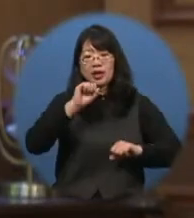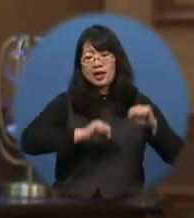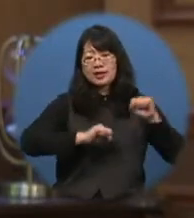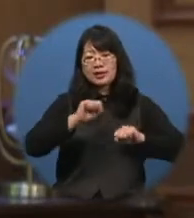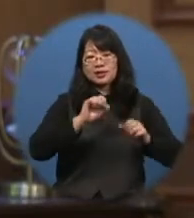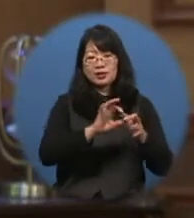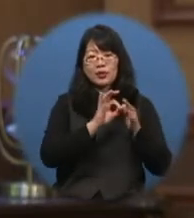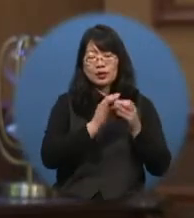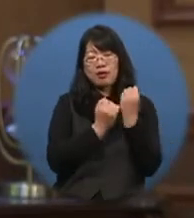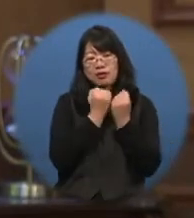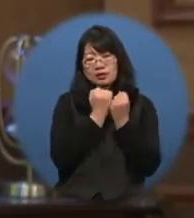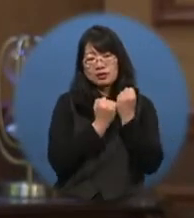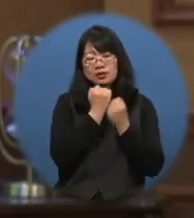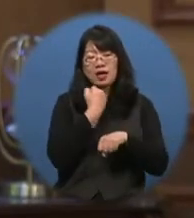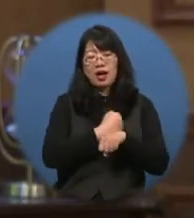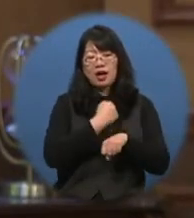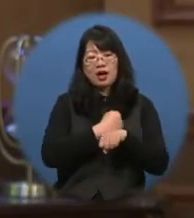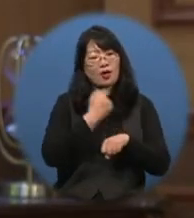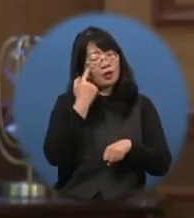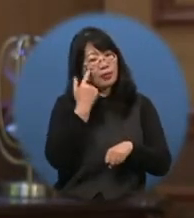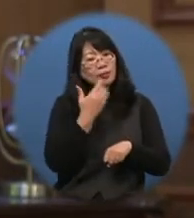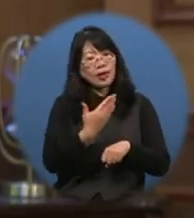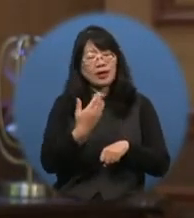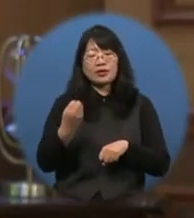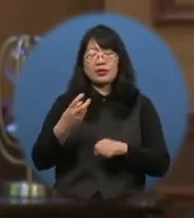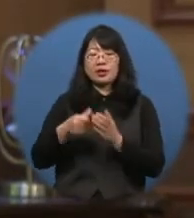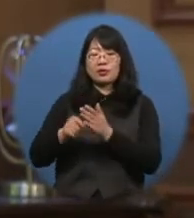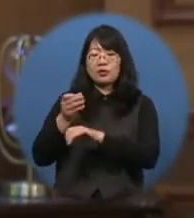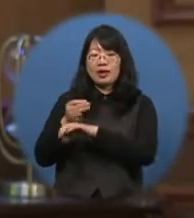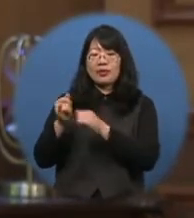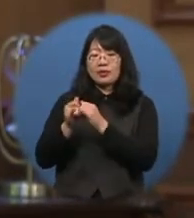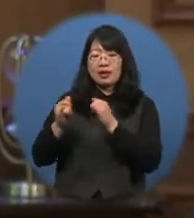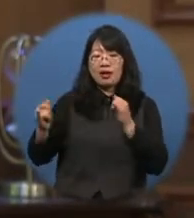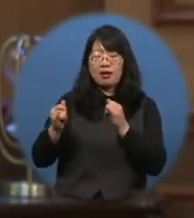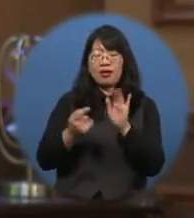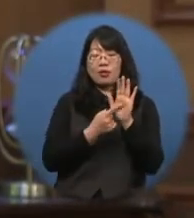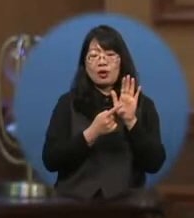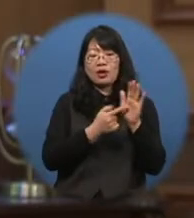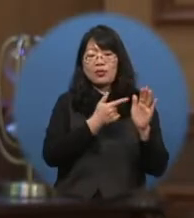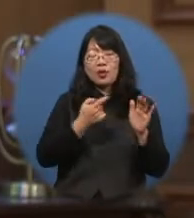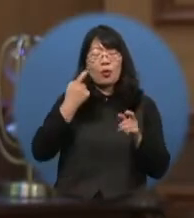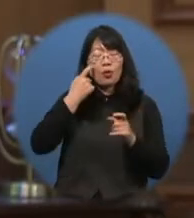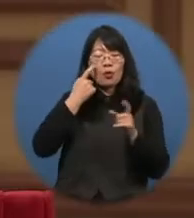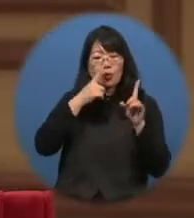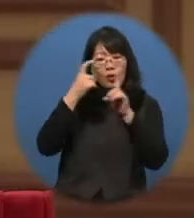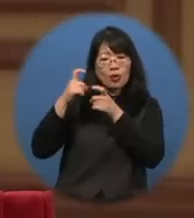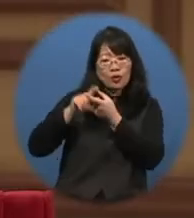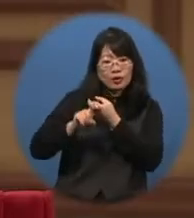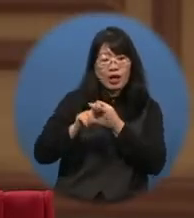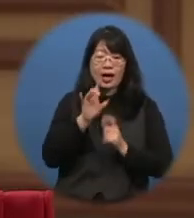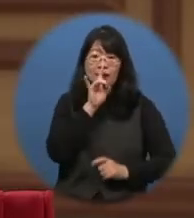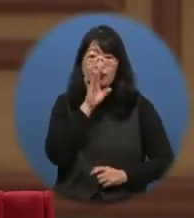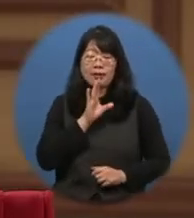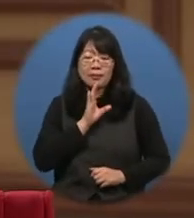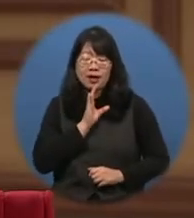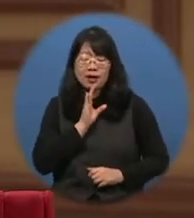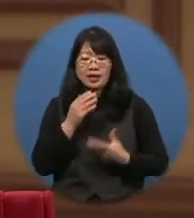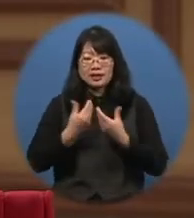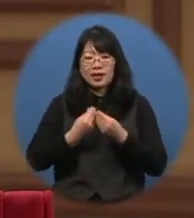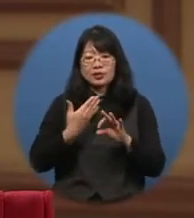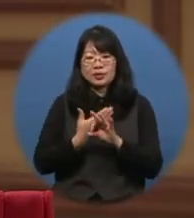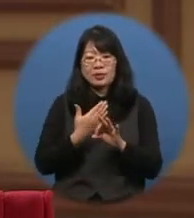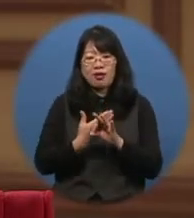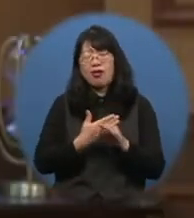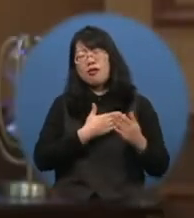통해서 설득하려고 하는 것 아니겠습니까? 네네. 근데 소비자는 광고에 너무 또 쉽게 현혹되면 안 되잖아요. 네네. 일종의 그